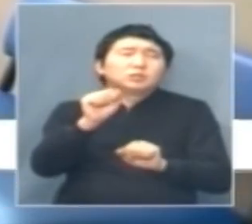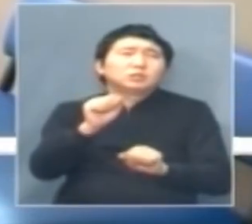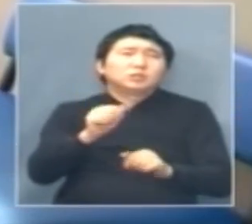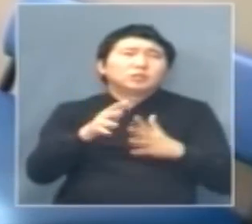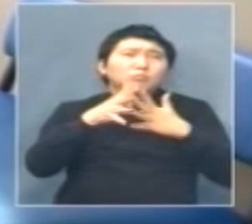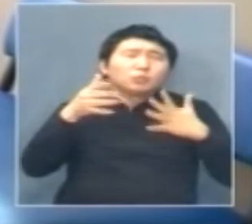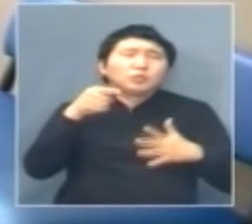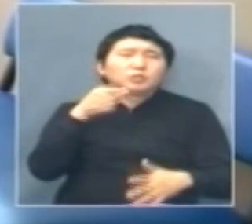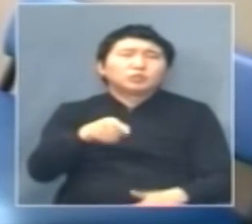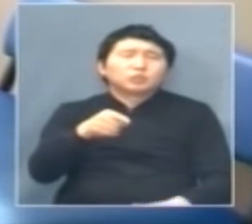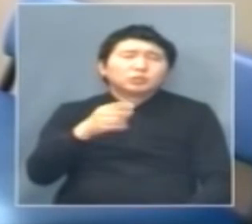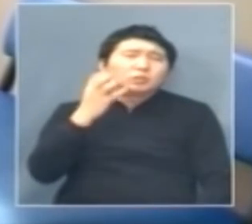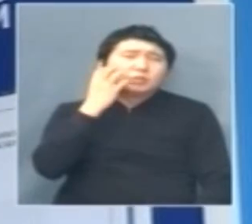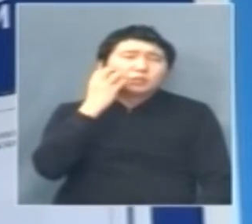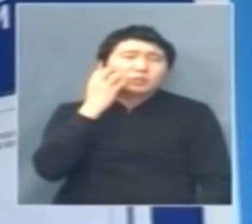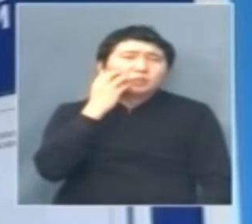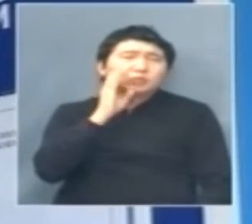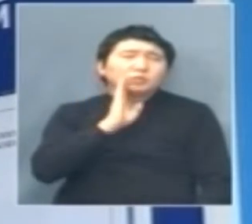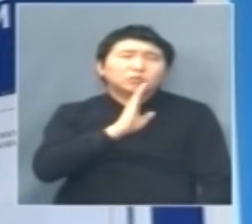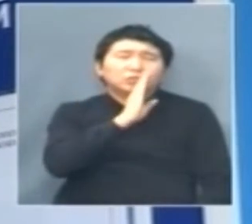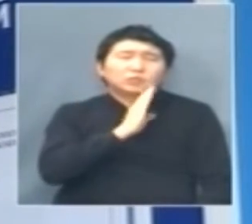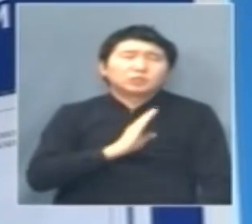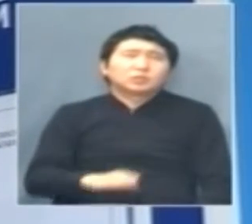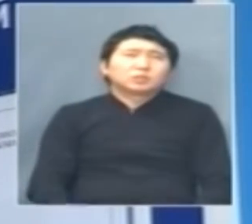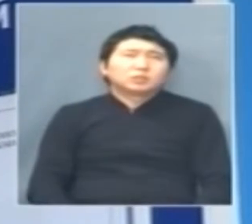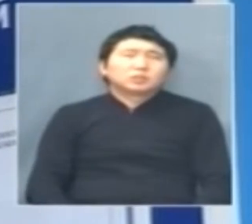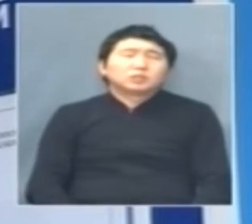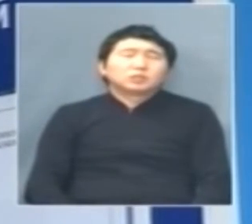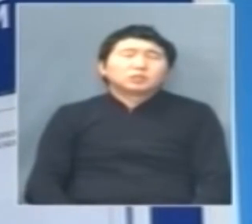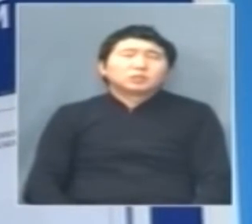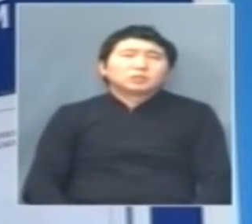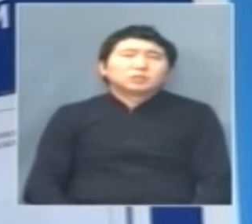беременных женщин и более 1500 кормящих матерей. Карина Мурадова, Алтай Акпарат.